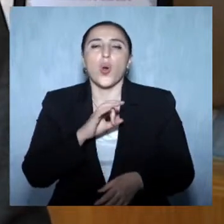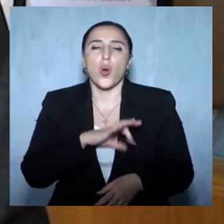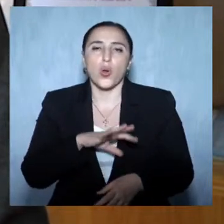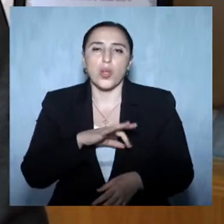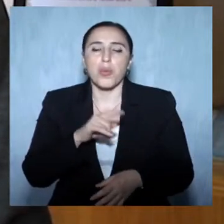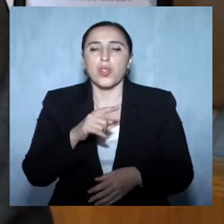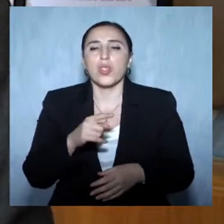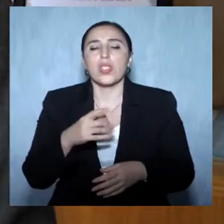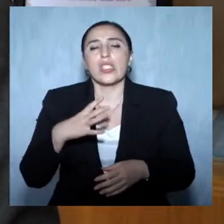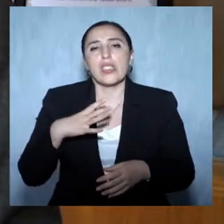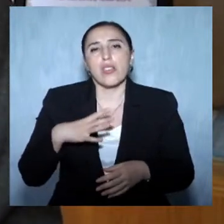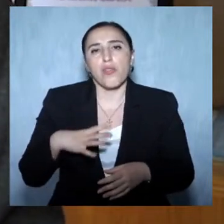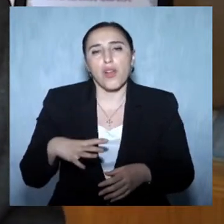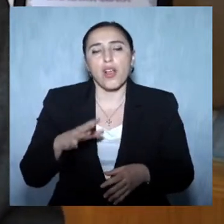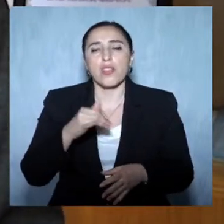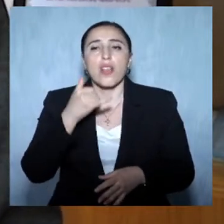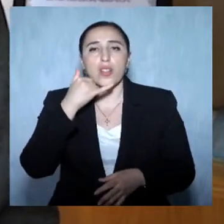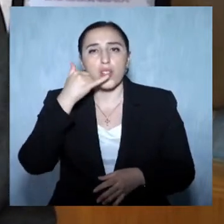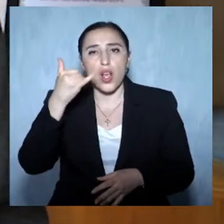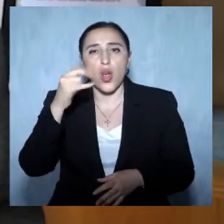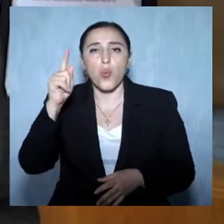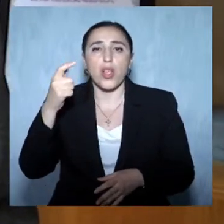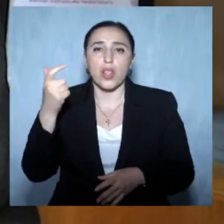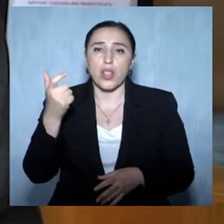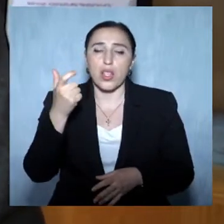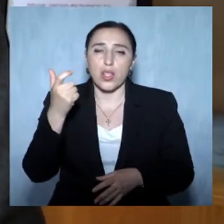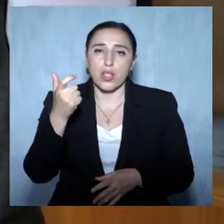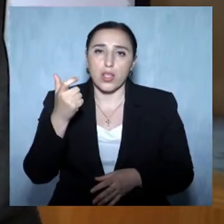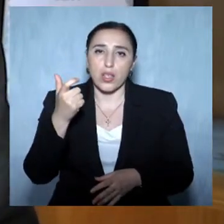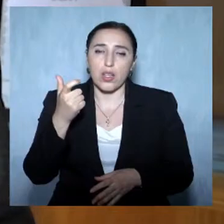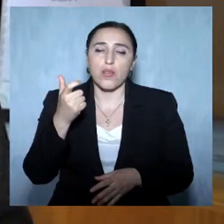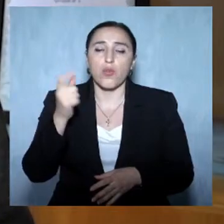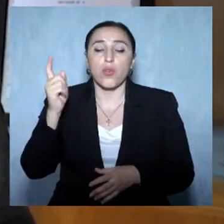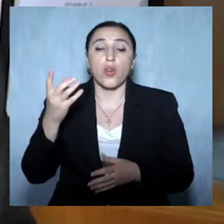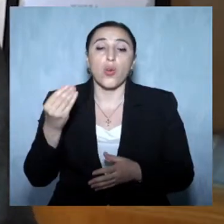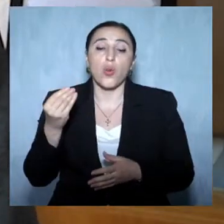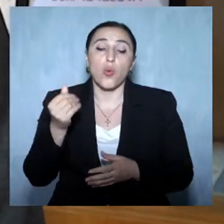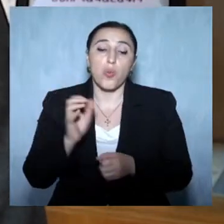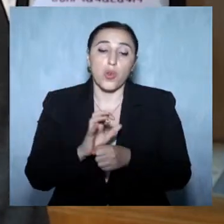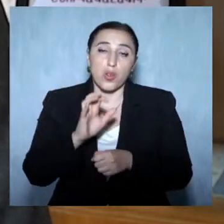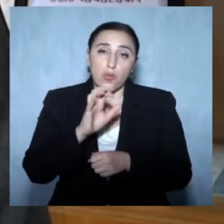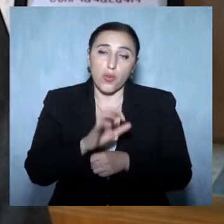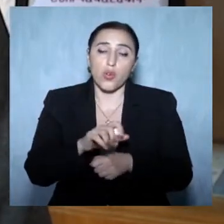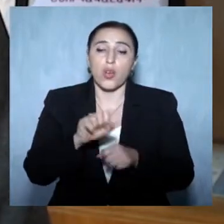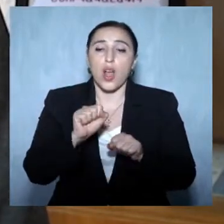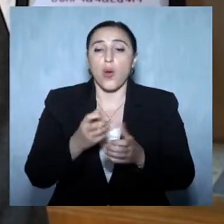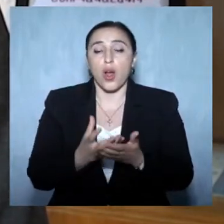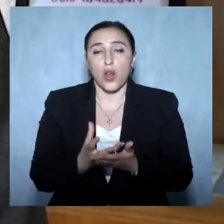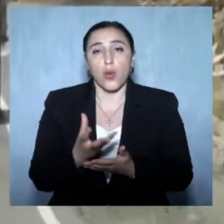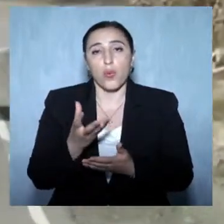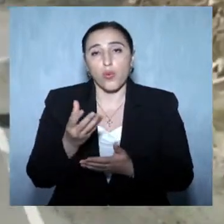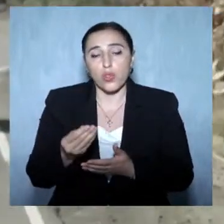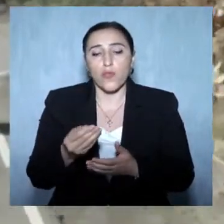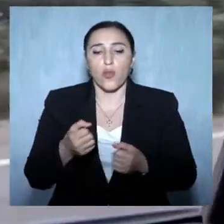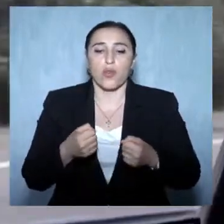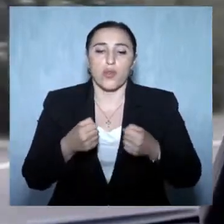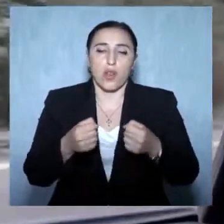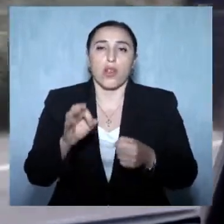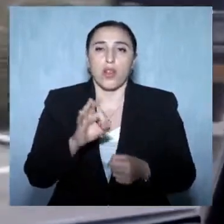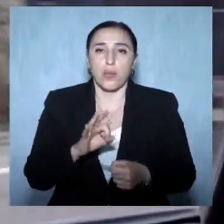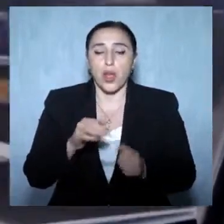են հանդիսանում։ Ստիված իրանք զանգում են իրանց տերերին, իրանք որ գումարող արգեն, իրանք կարողանը մուծում կատարեն անսնեն։